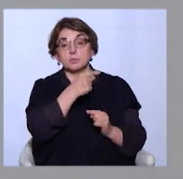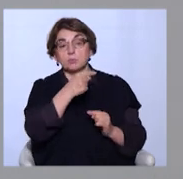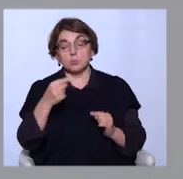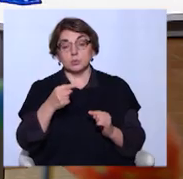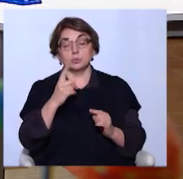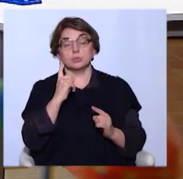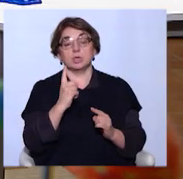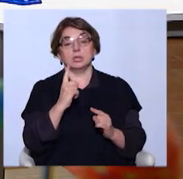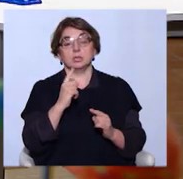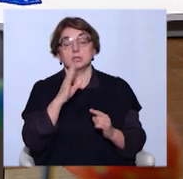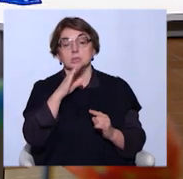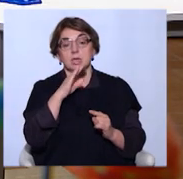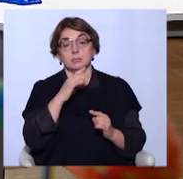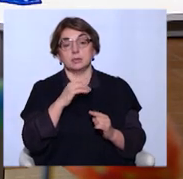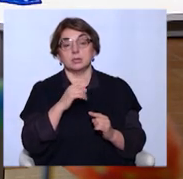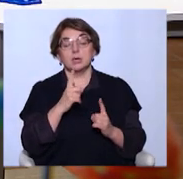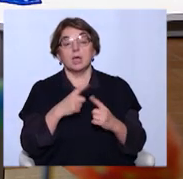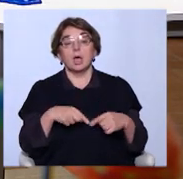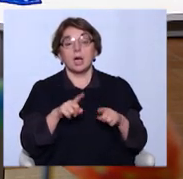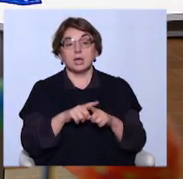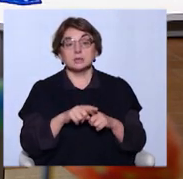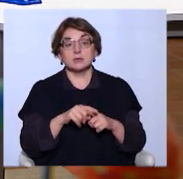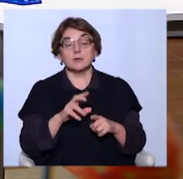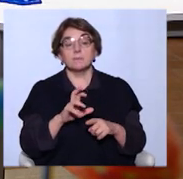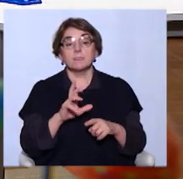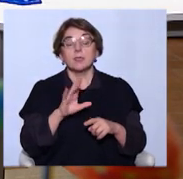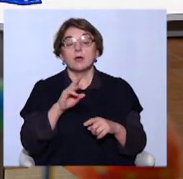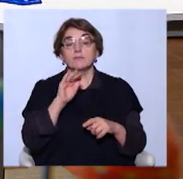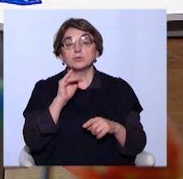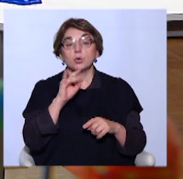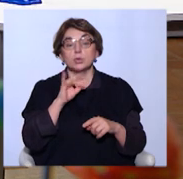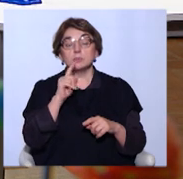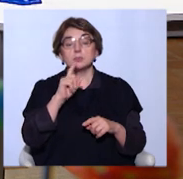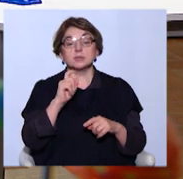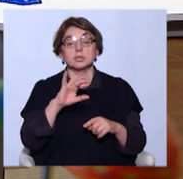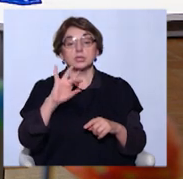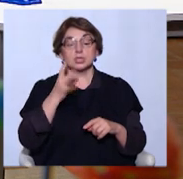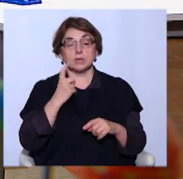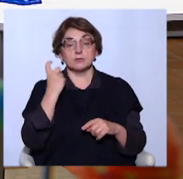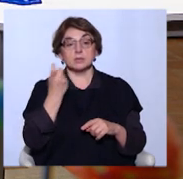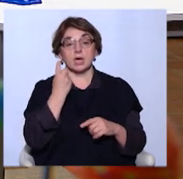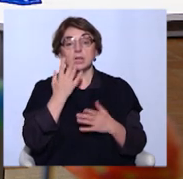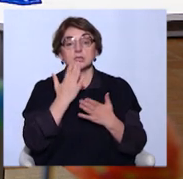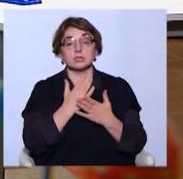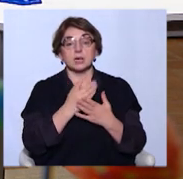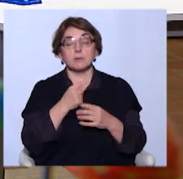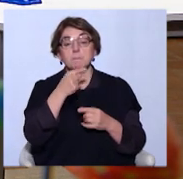-1. ასევე ელემენტი ფტორი, მისი ჟანგვის ხარისხი ყოველთვის არის